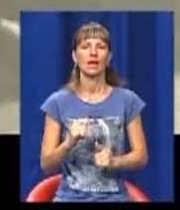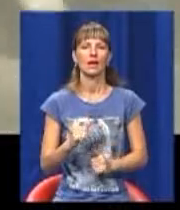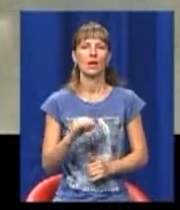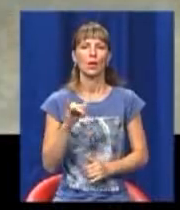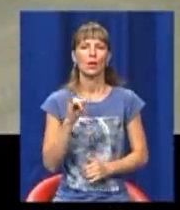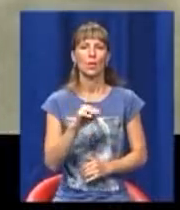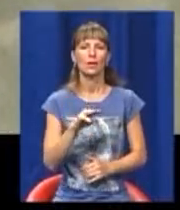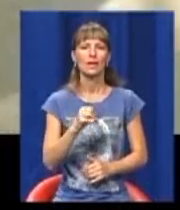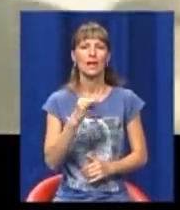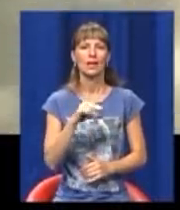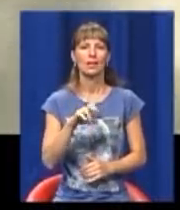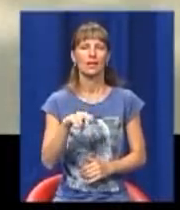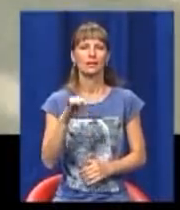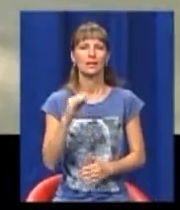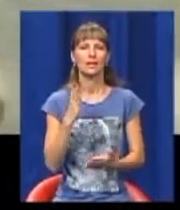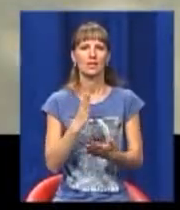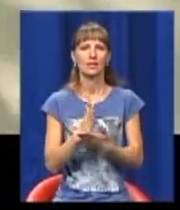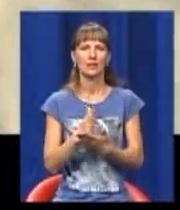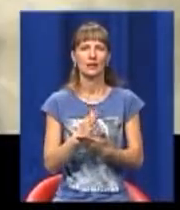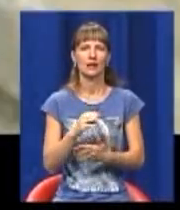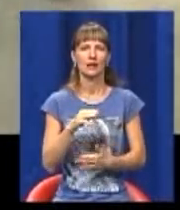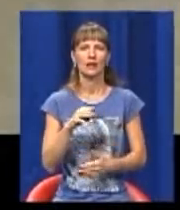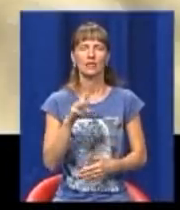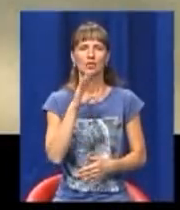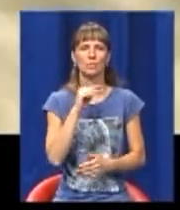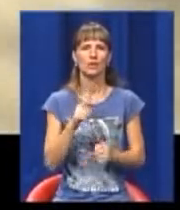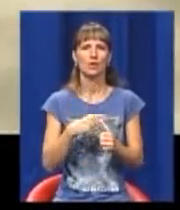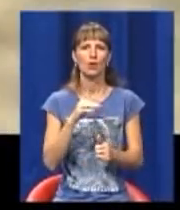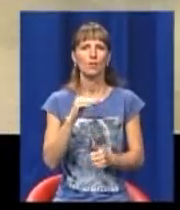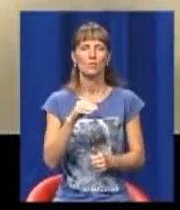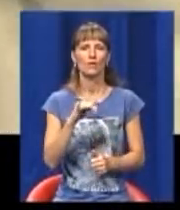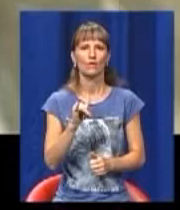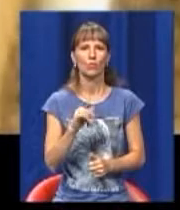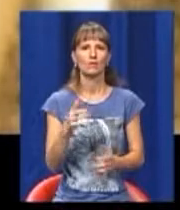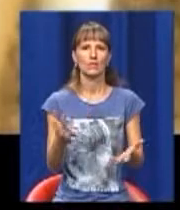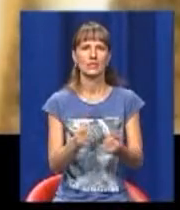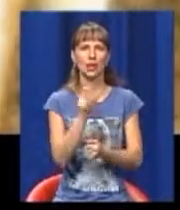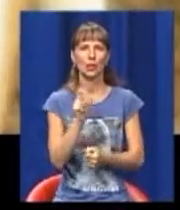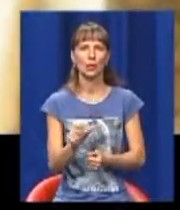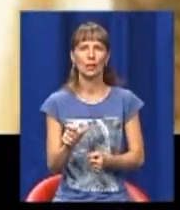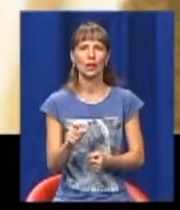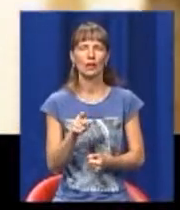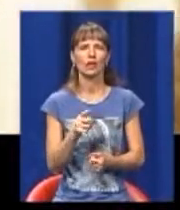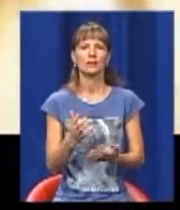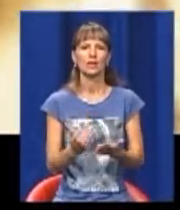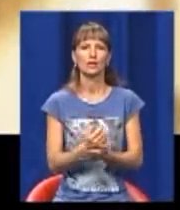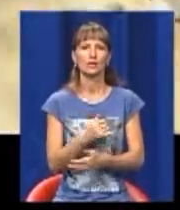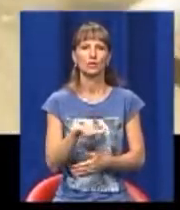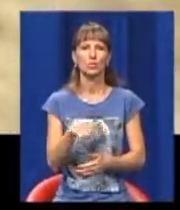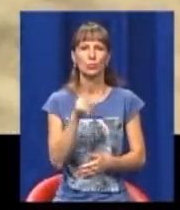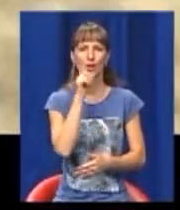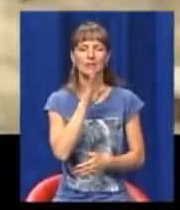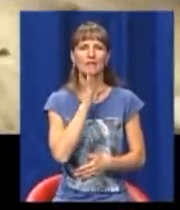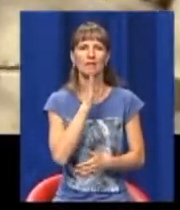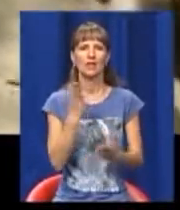у Таїланді є бангкеф на прізвисько Пуй, який отримав медаль за порятунок людини. Пуй знайшов сумку з маленькою